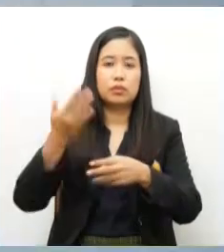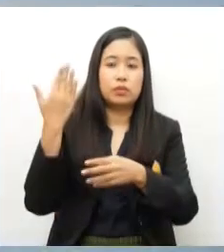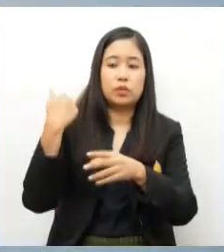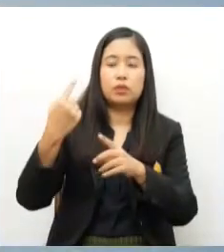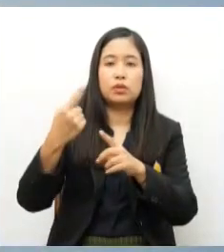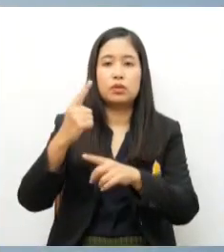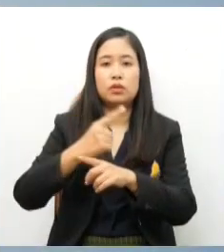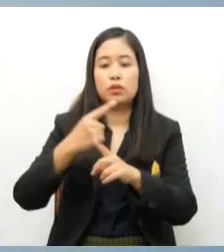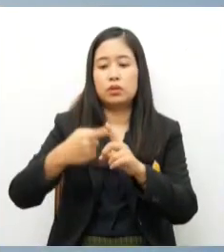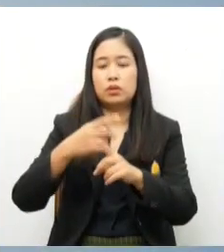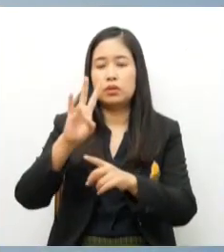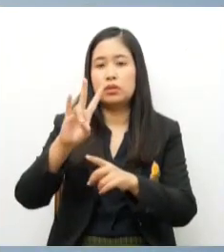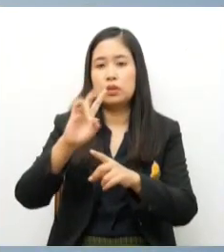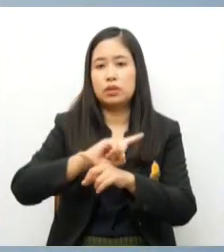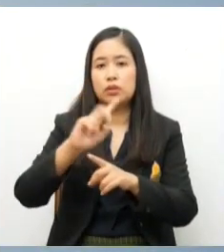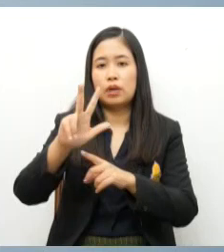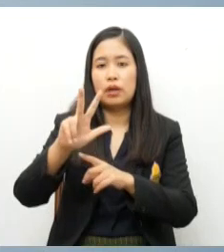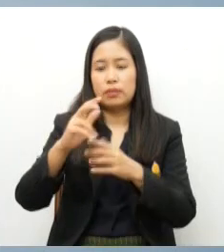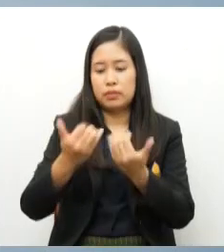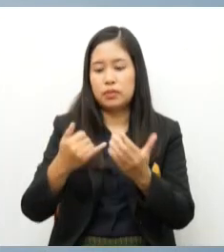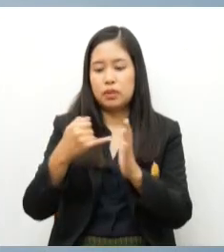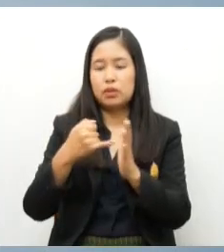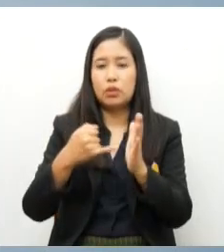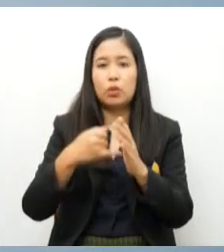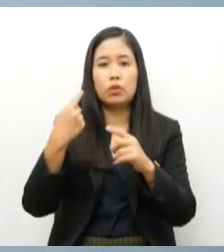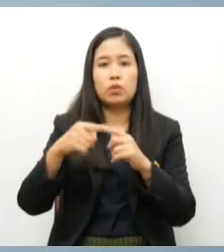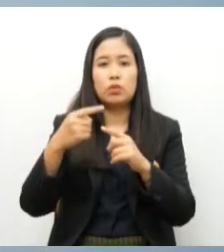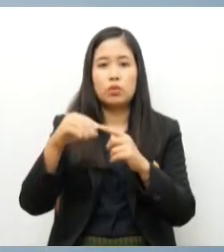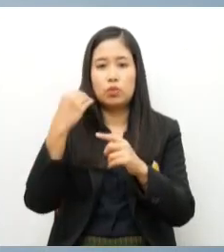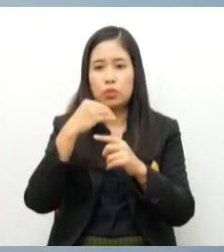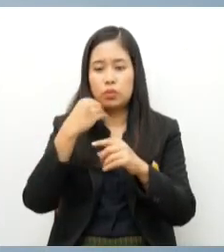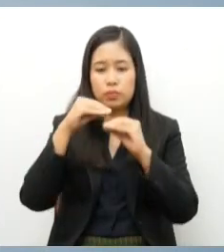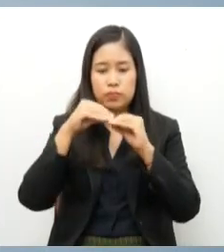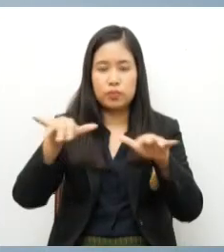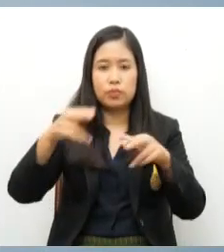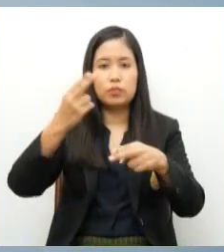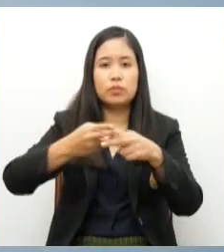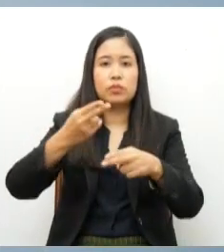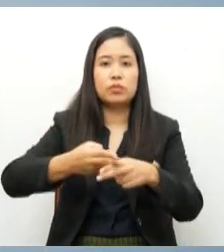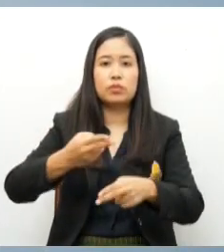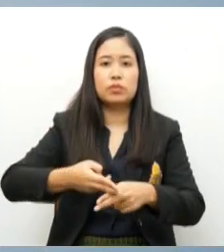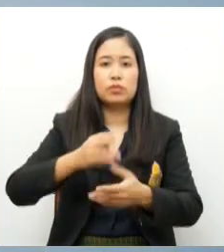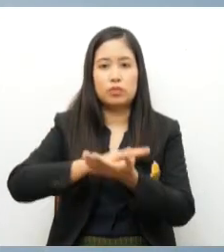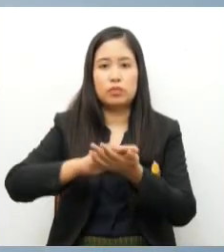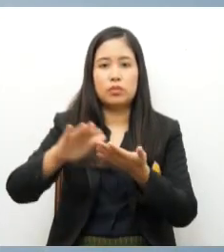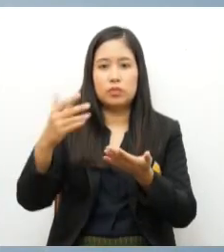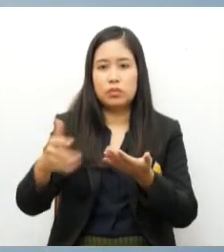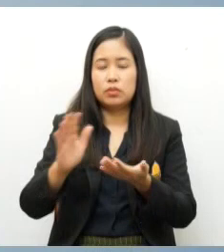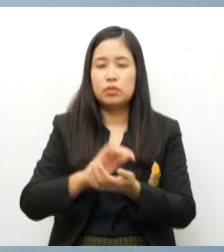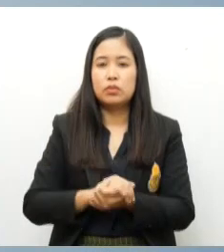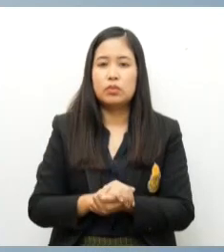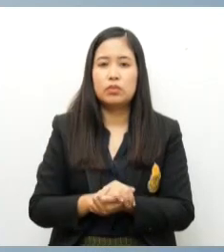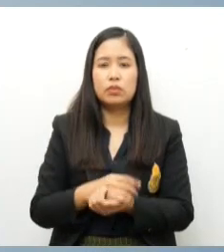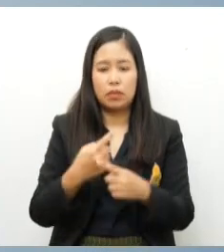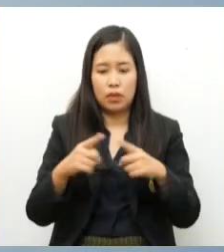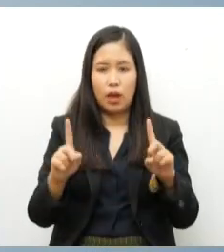มซึ่งขณะนี้ทุกจังหวัดนะครับทุกอกคสก็ได้ประกาศผลเป็นที่เรียบร้อยแล้วแต่อย่างไรก็ต